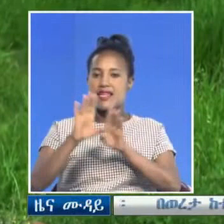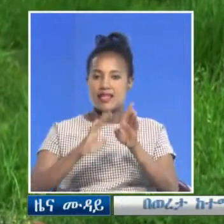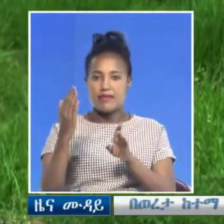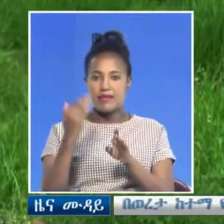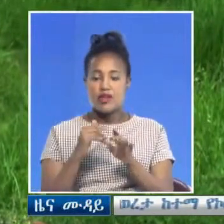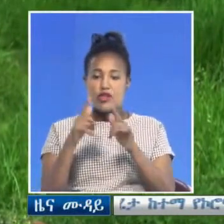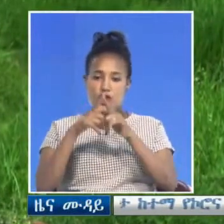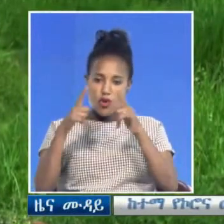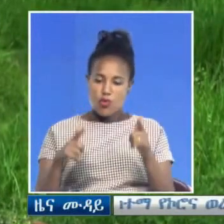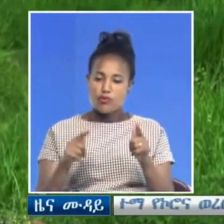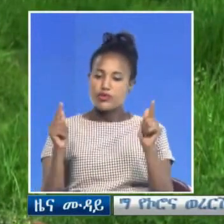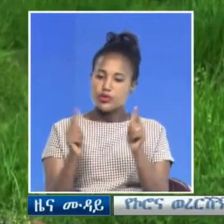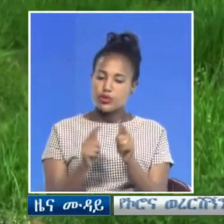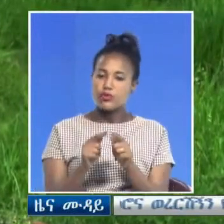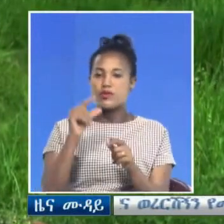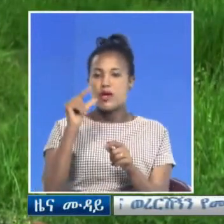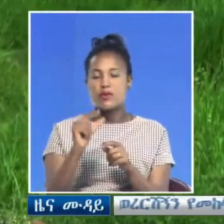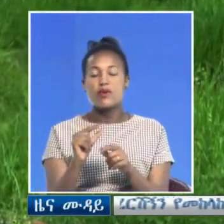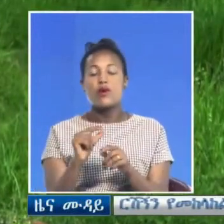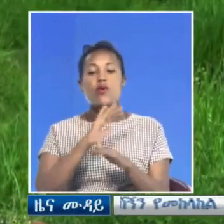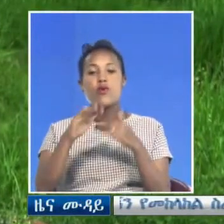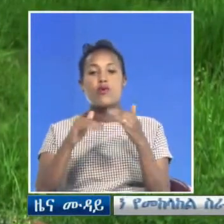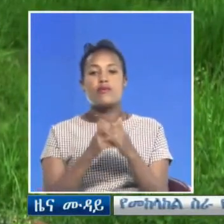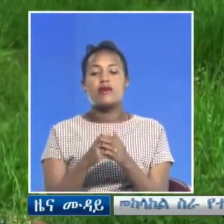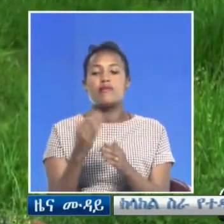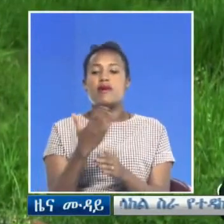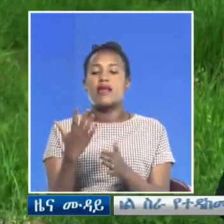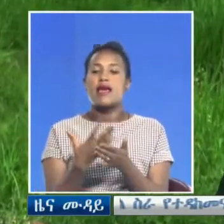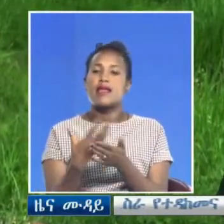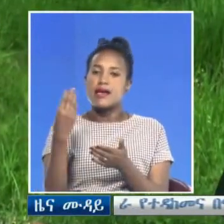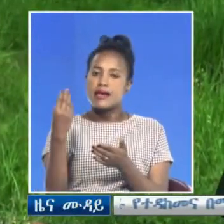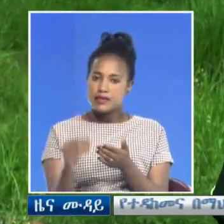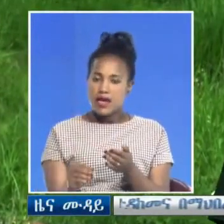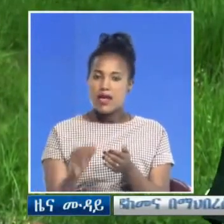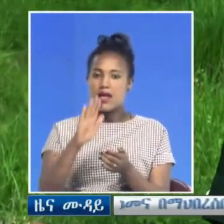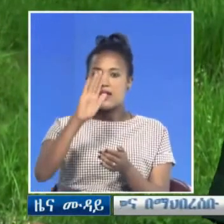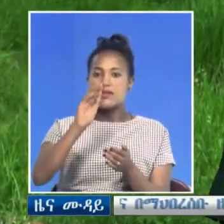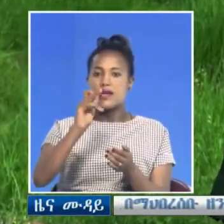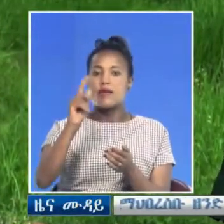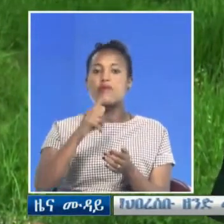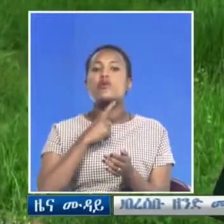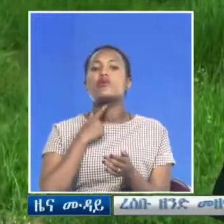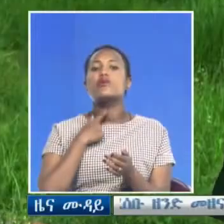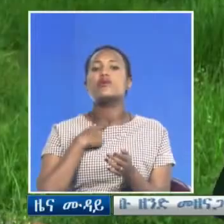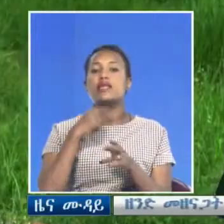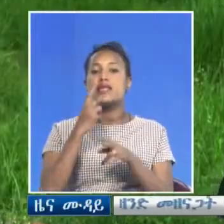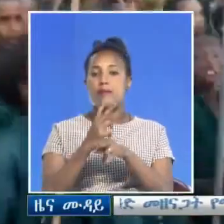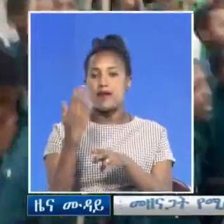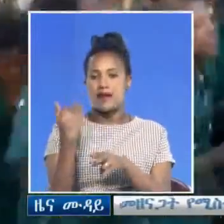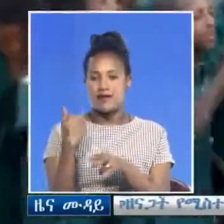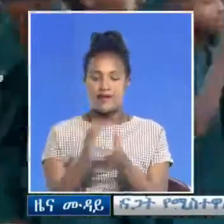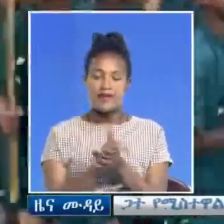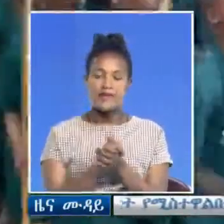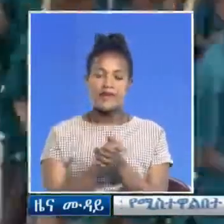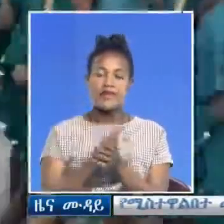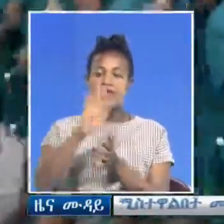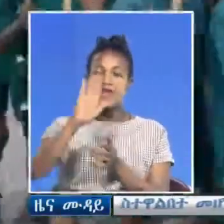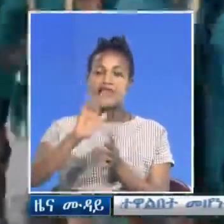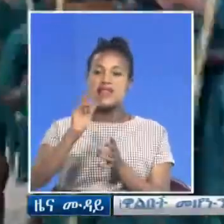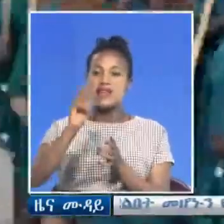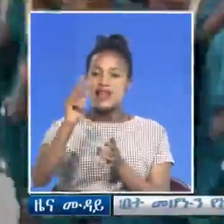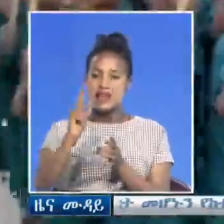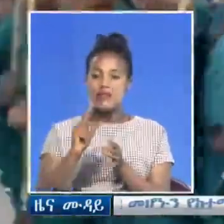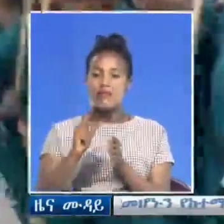ያው ትልቁም ትንሹም ወጣቱም ለሻደው የሚሆነው ማቴሪያል እየገዛ ለሻደው በጉጉት ይጠባበቀ ነበር ማለት ነው። የሻደይ በዓል